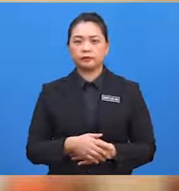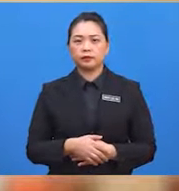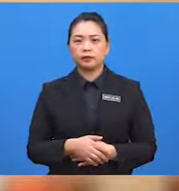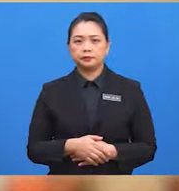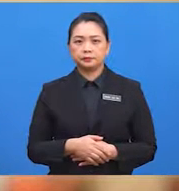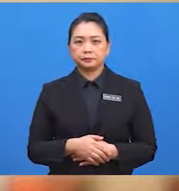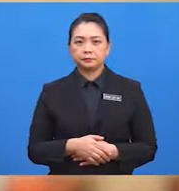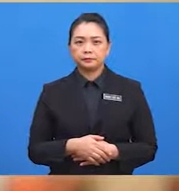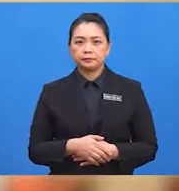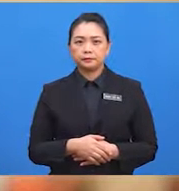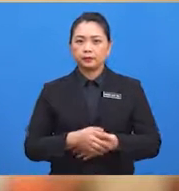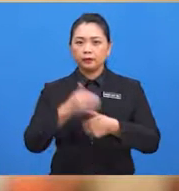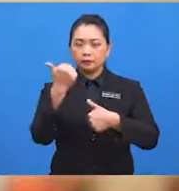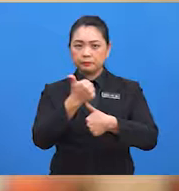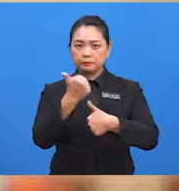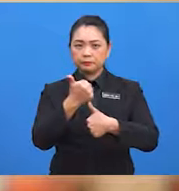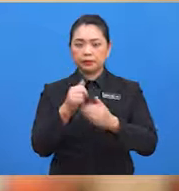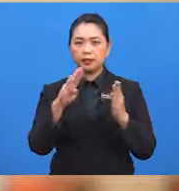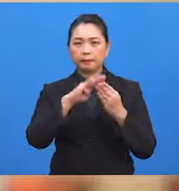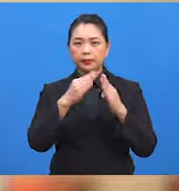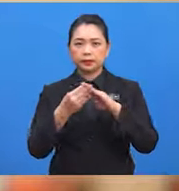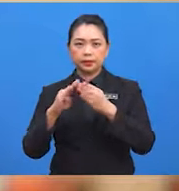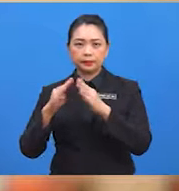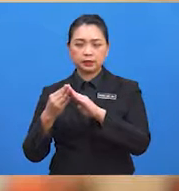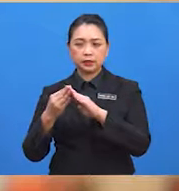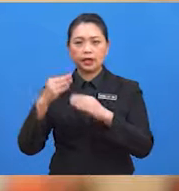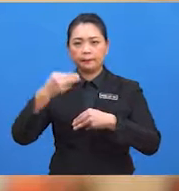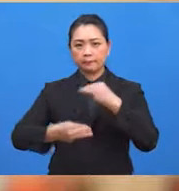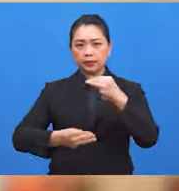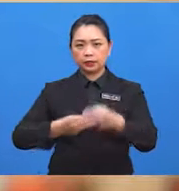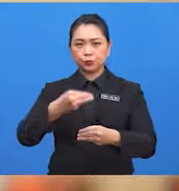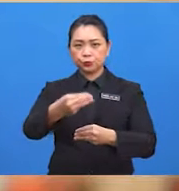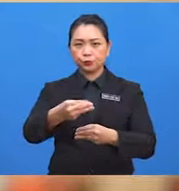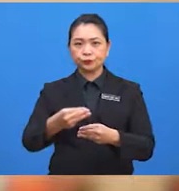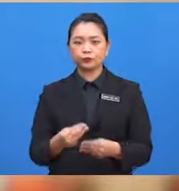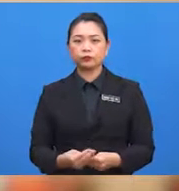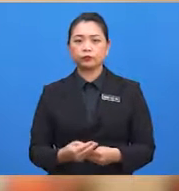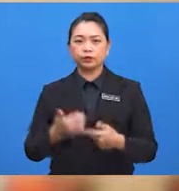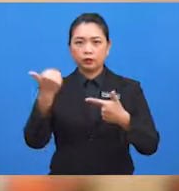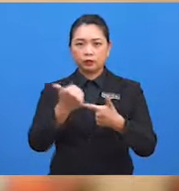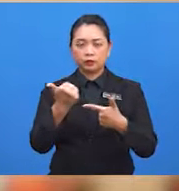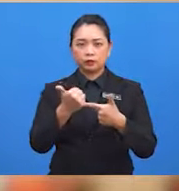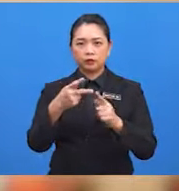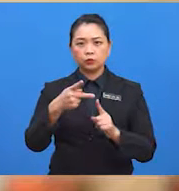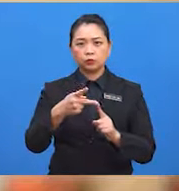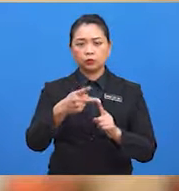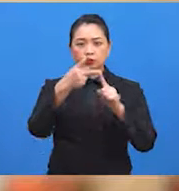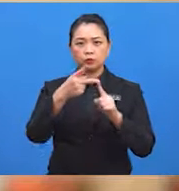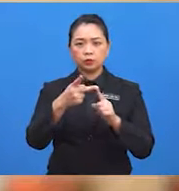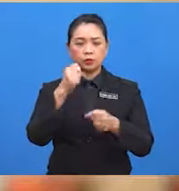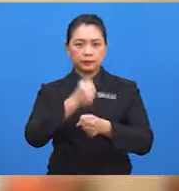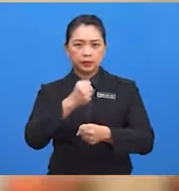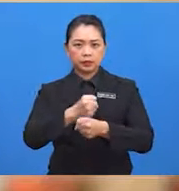pertama, bandar yang maju. Kedua, pengkhususan pekerjaan. Ciri